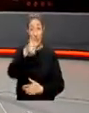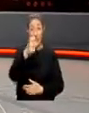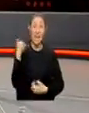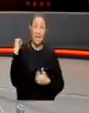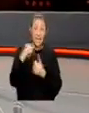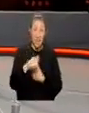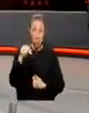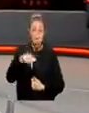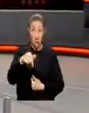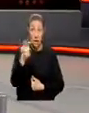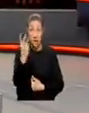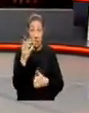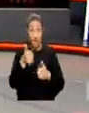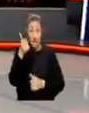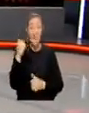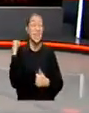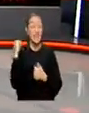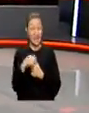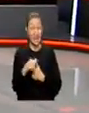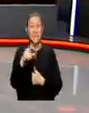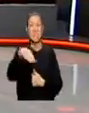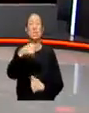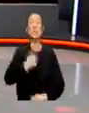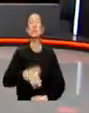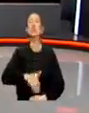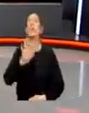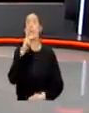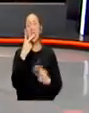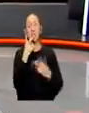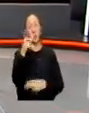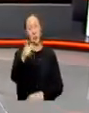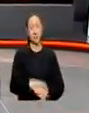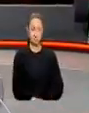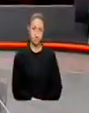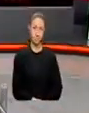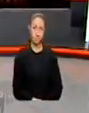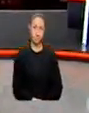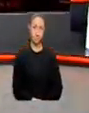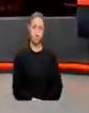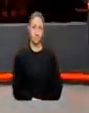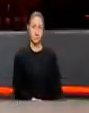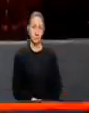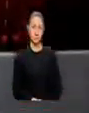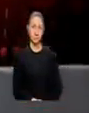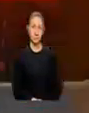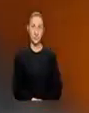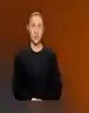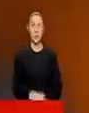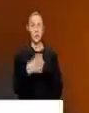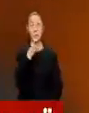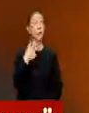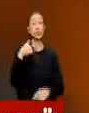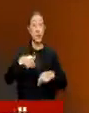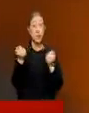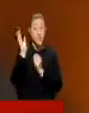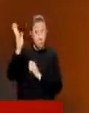gene Bugün kaçıncı bakan gene sizi umursamayan bir açıklama Bilin bakalım ben